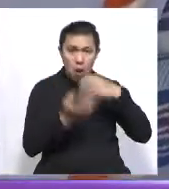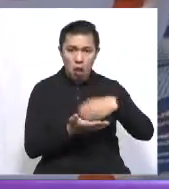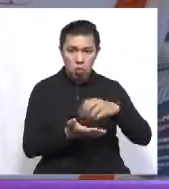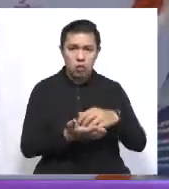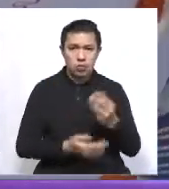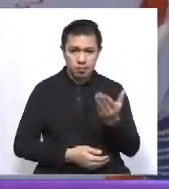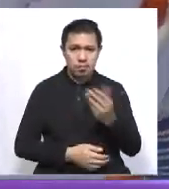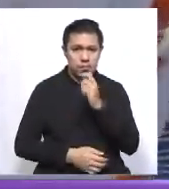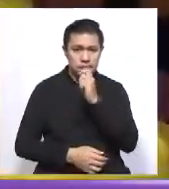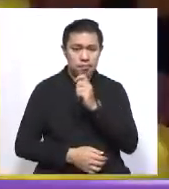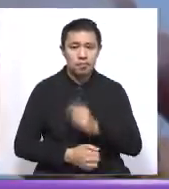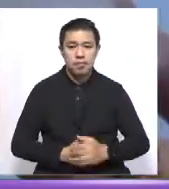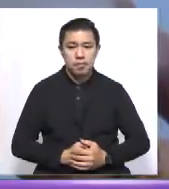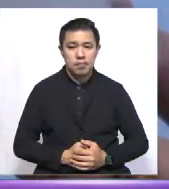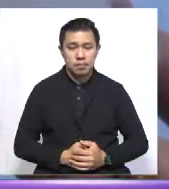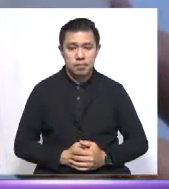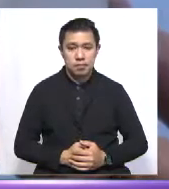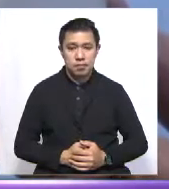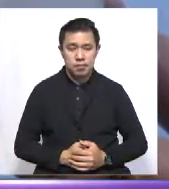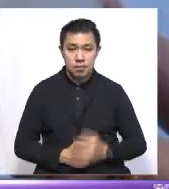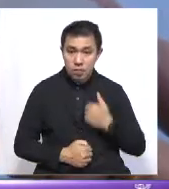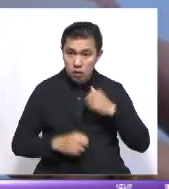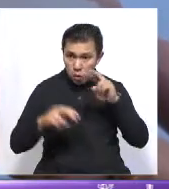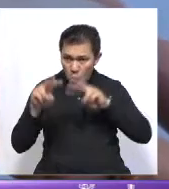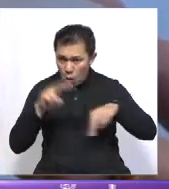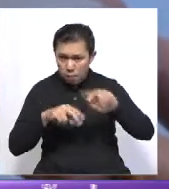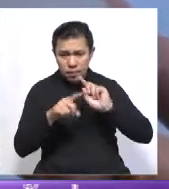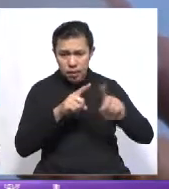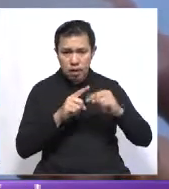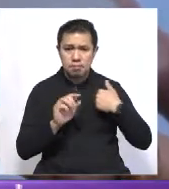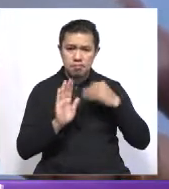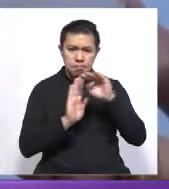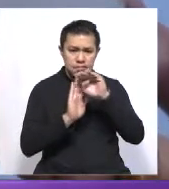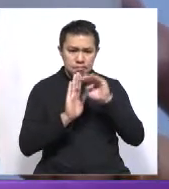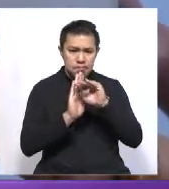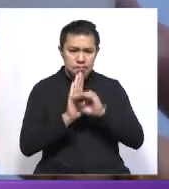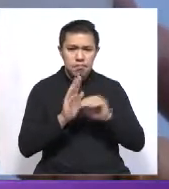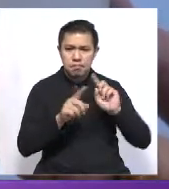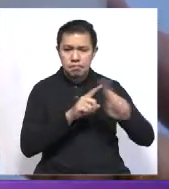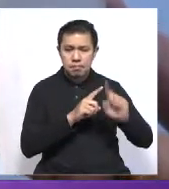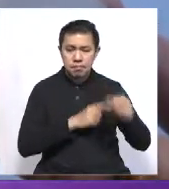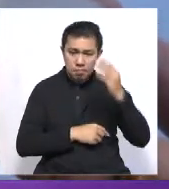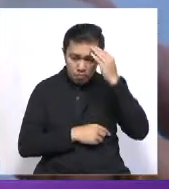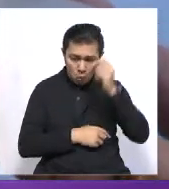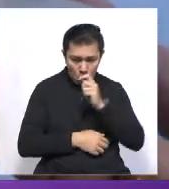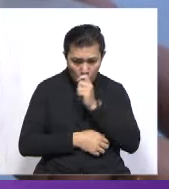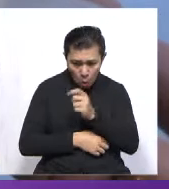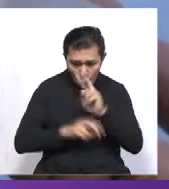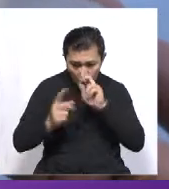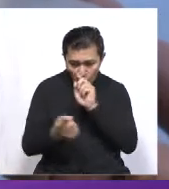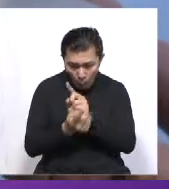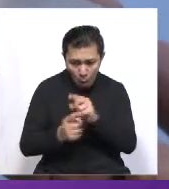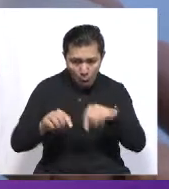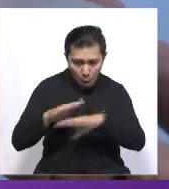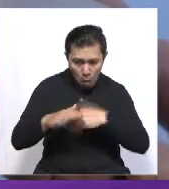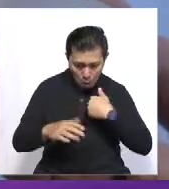รีกันครับ กระบวนการตรวจสอบก็มีเป็นขั้นๆไปนะครับที่สอบอันไหนที่พบมีมูลก็จะตั้งกรรม